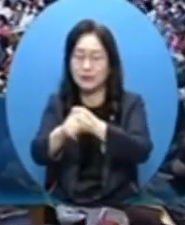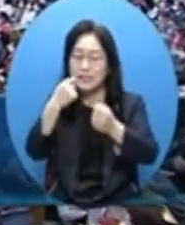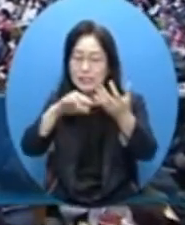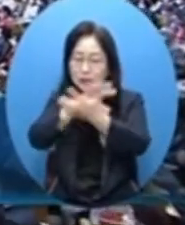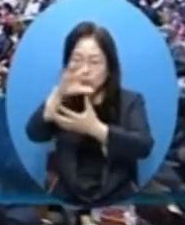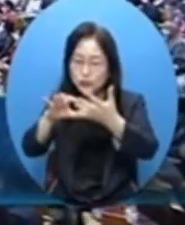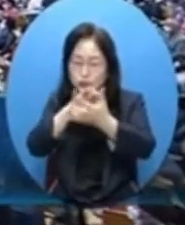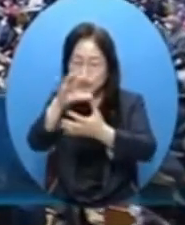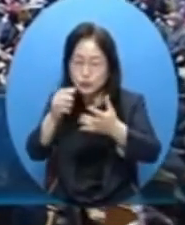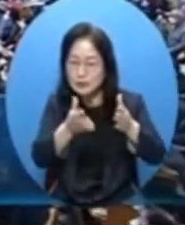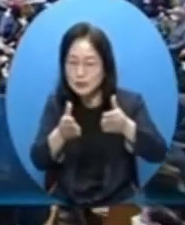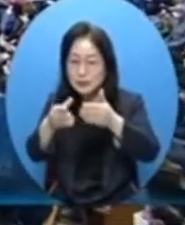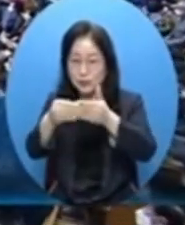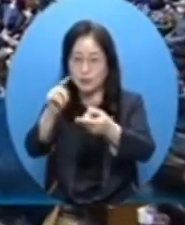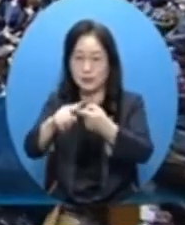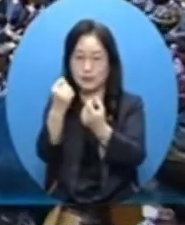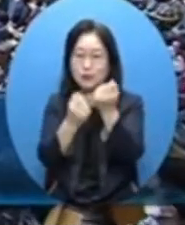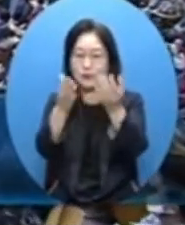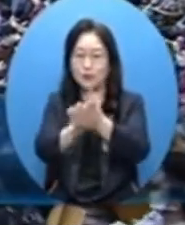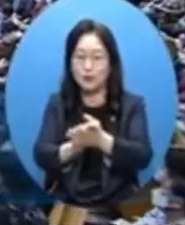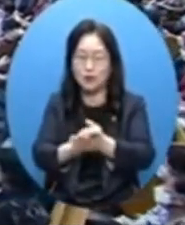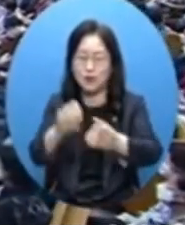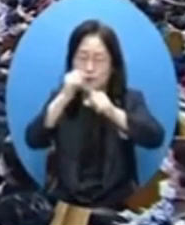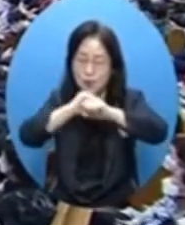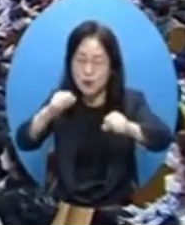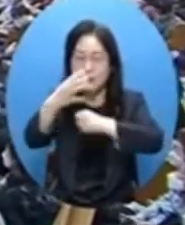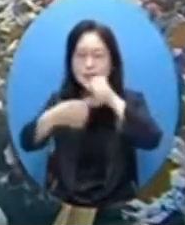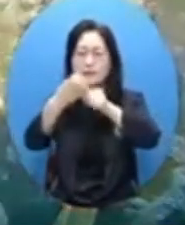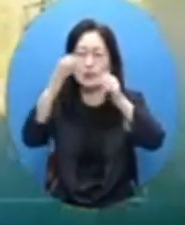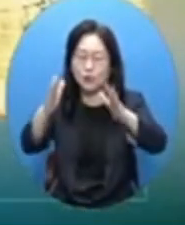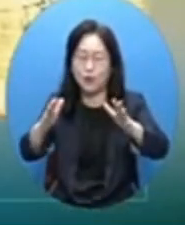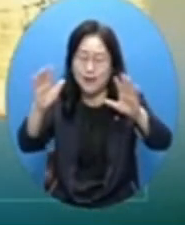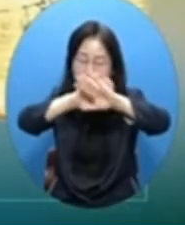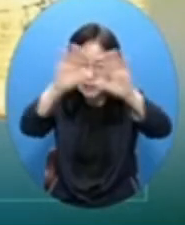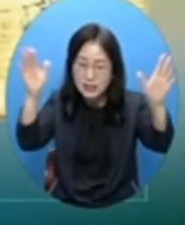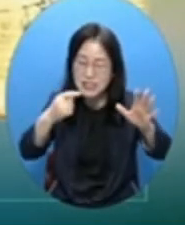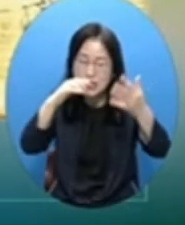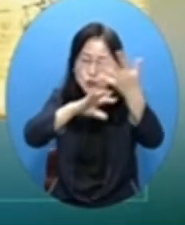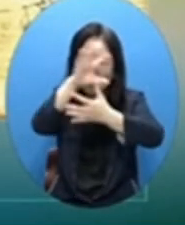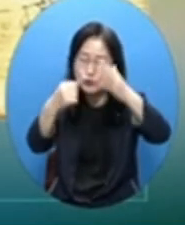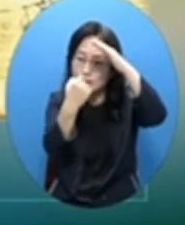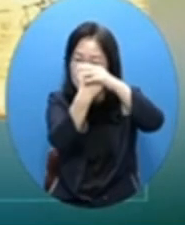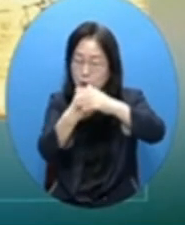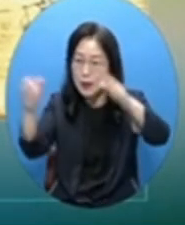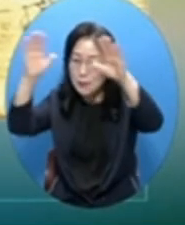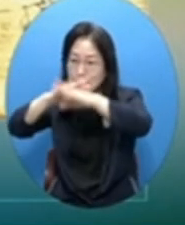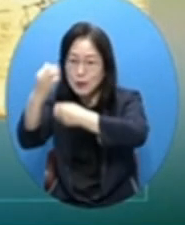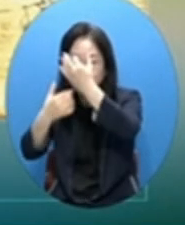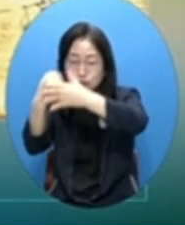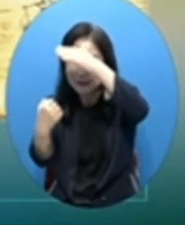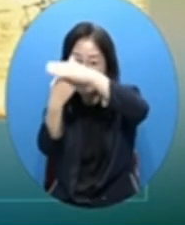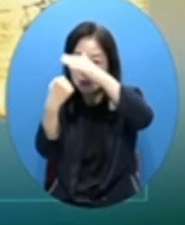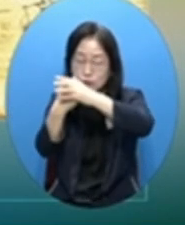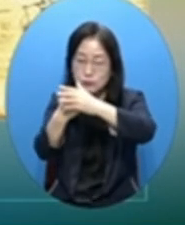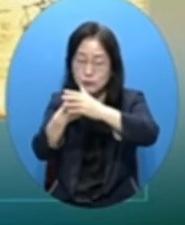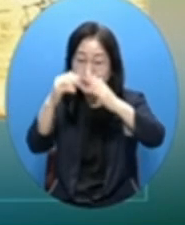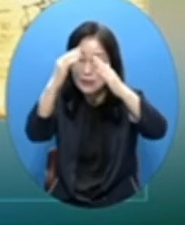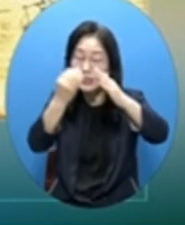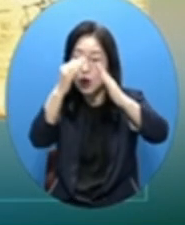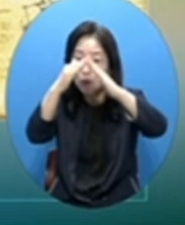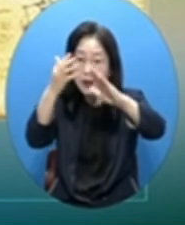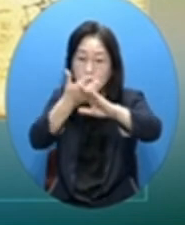대해서 성경은 설명합니다 광야 40년 동안 낮에는 구름기둥이 밤에는 불기둥이 성막에서 떠올라서